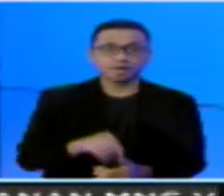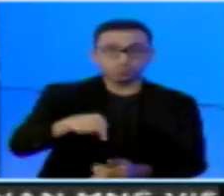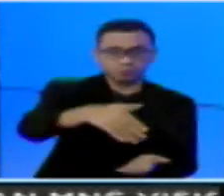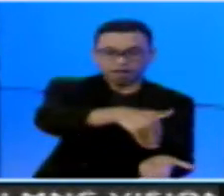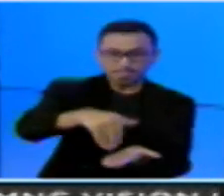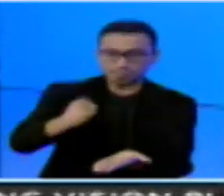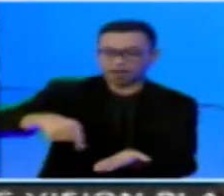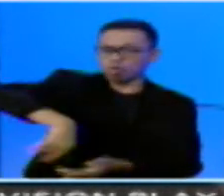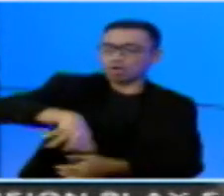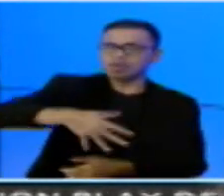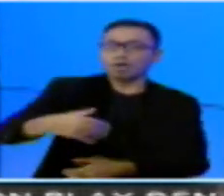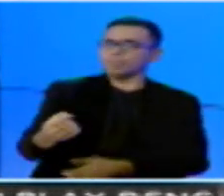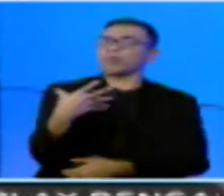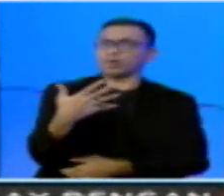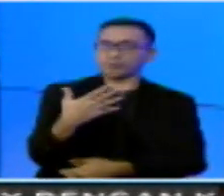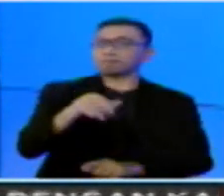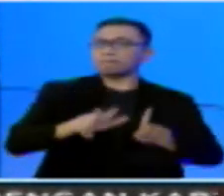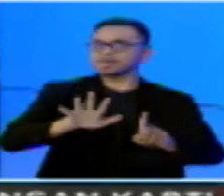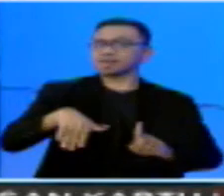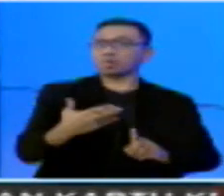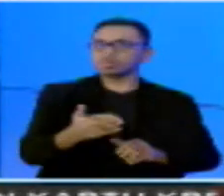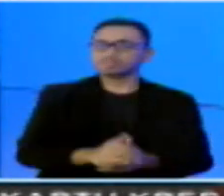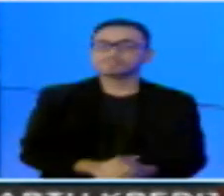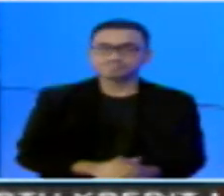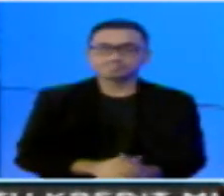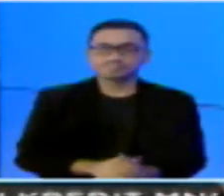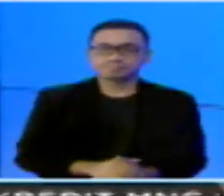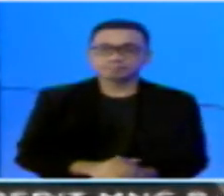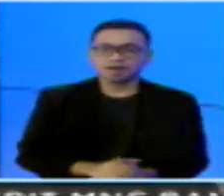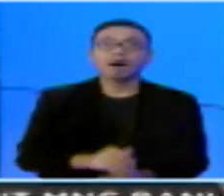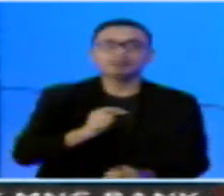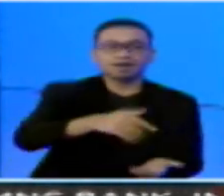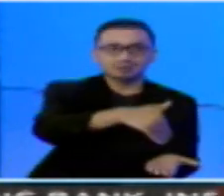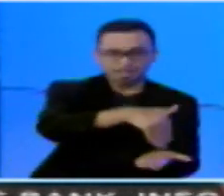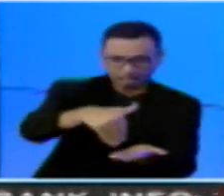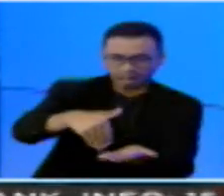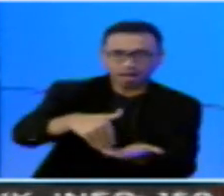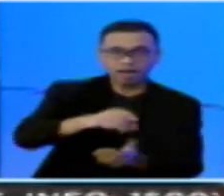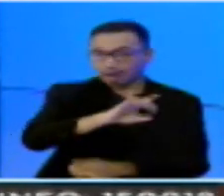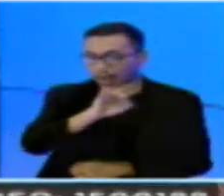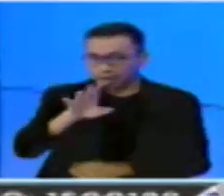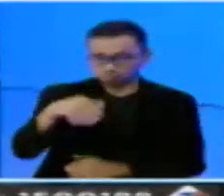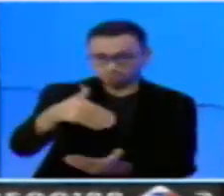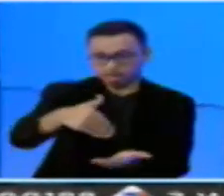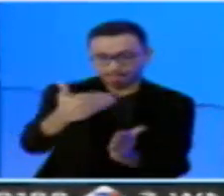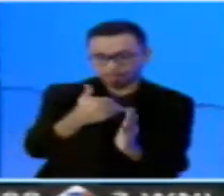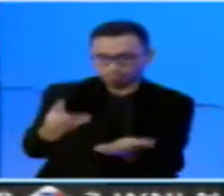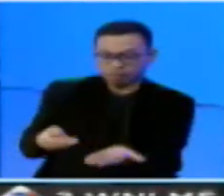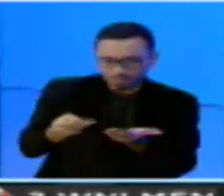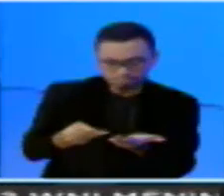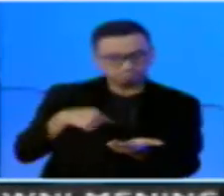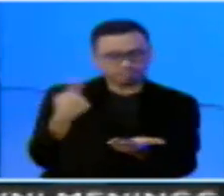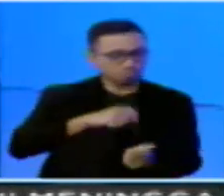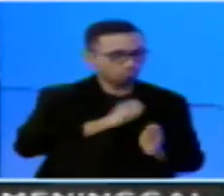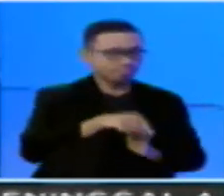pihak keluarganya yang bikin, jadi dia sama ada data ke desa atau dikirim sama desa. Sementara